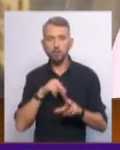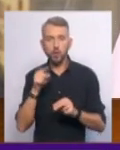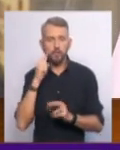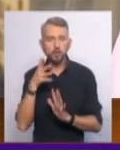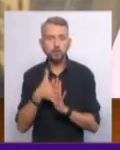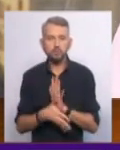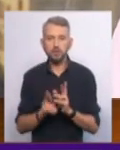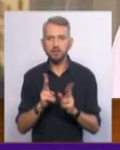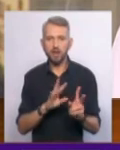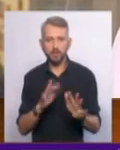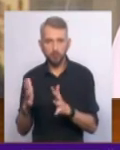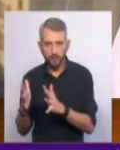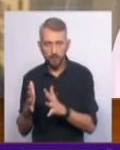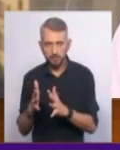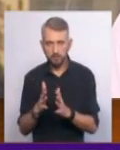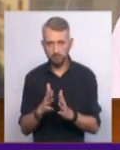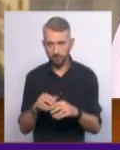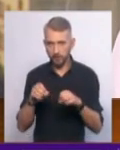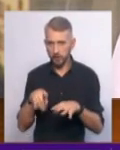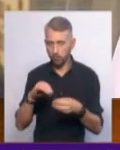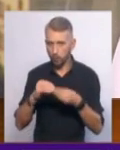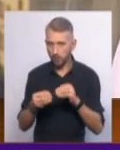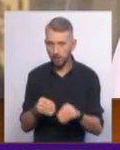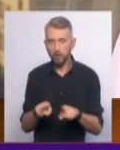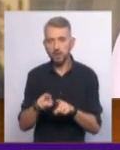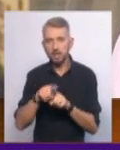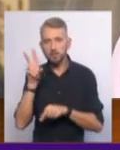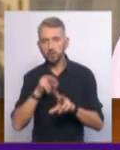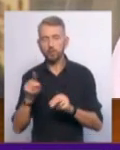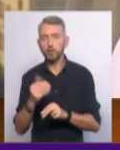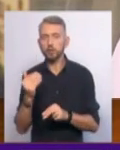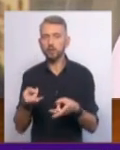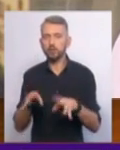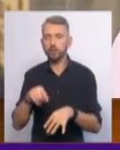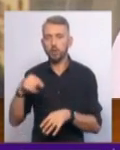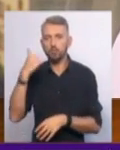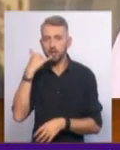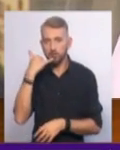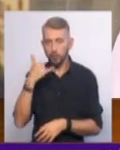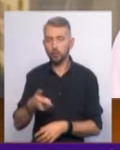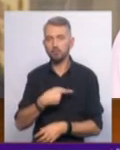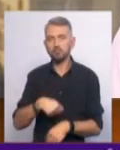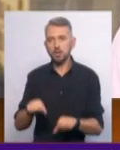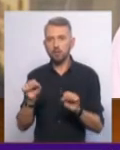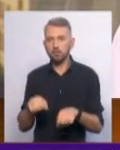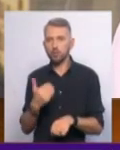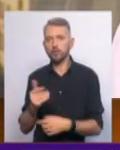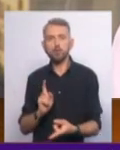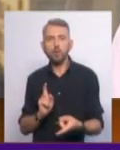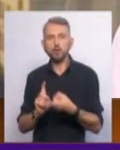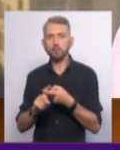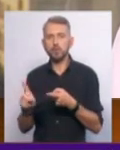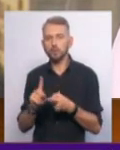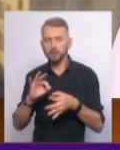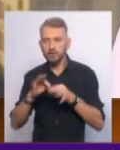алгоритм відбувається вирішення цієї проблеми. Але я так само дуже сподіваюся, що ви залишили номер телефону, і ми зможемо з вами сконтактуватися, щоб